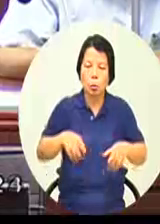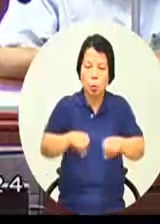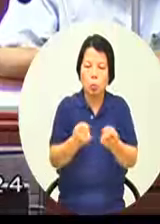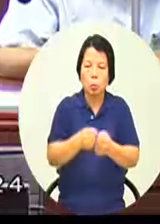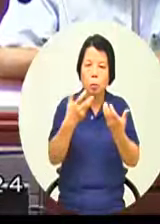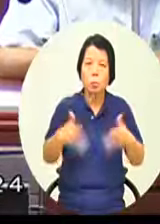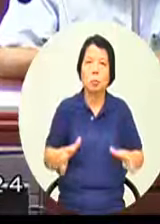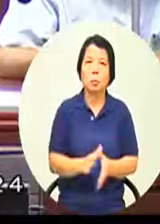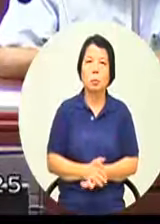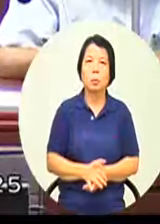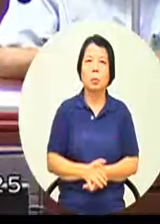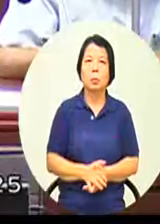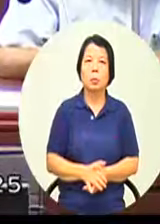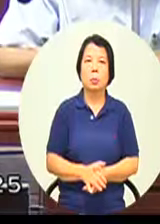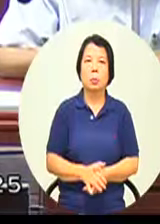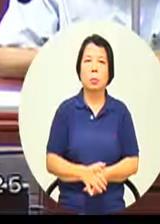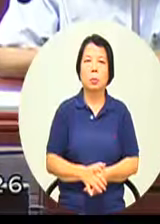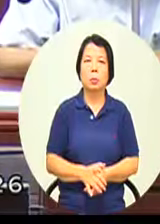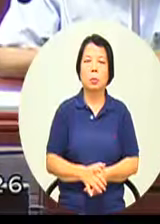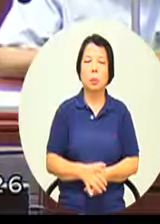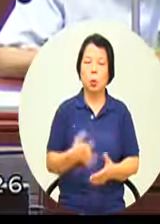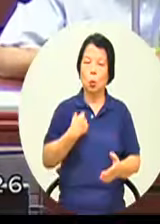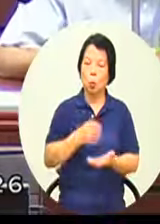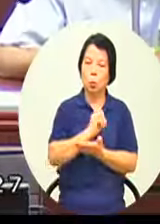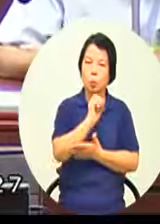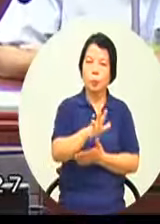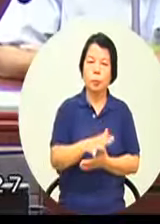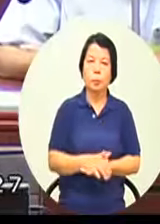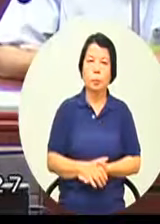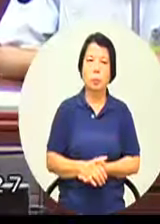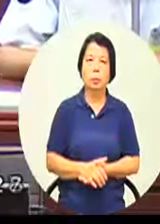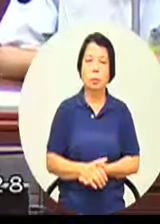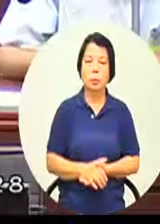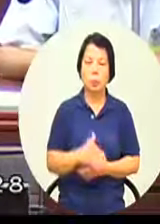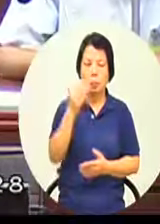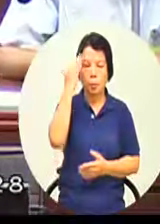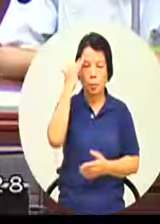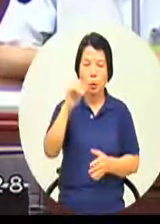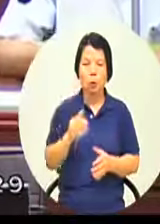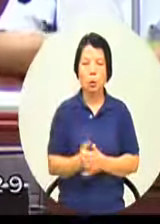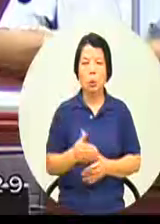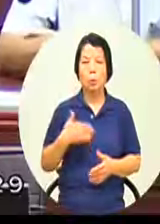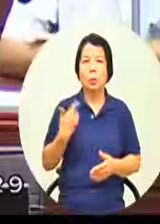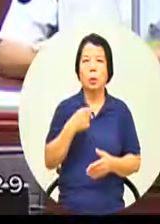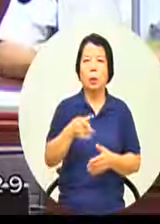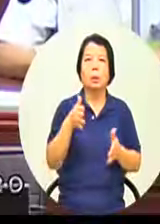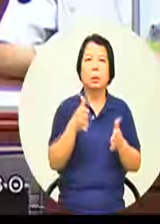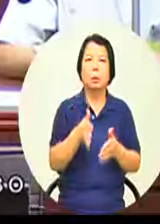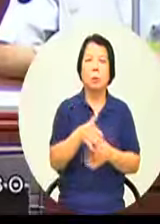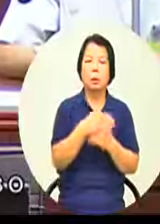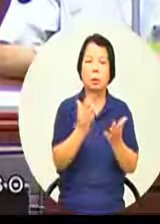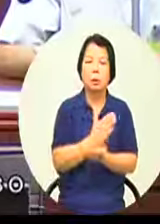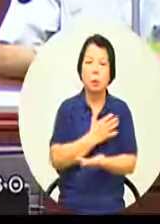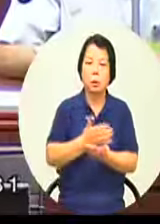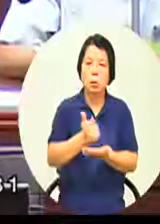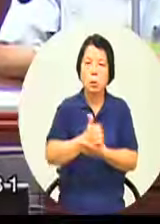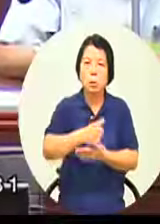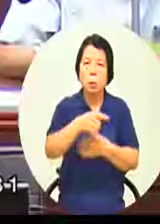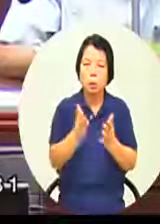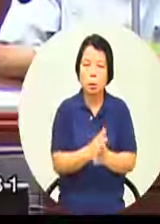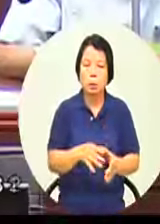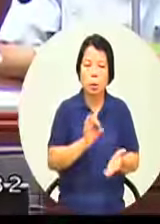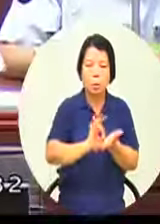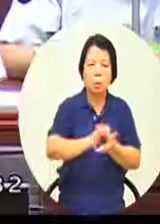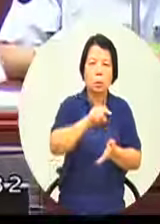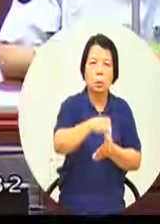有啦，几乎前面都没有。所以说跟李议员报告，你真抱歉，我刚才不知道你一直要问的是批发价格，我一直用零售市场